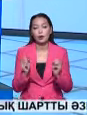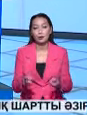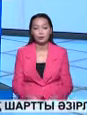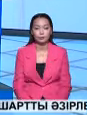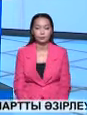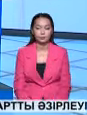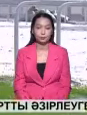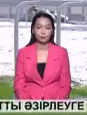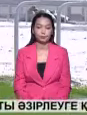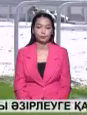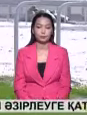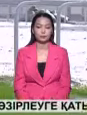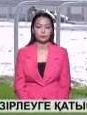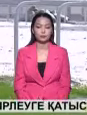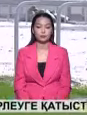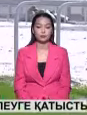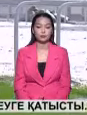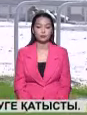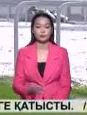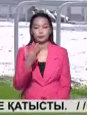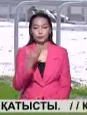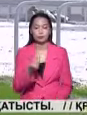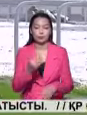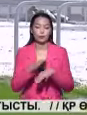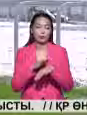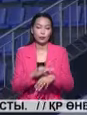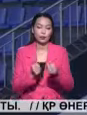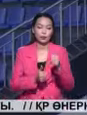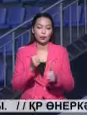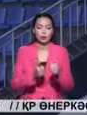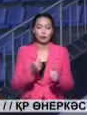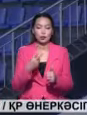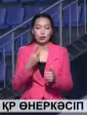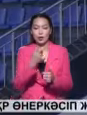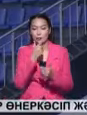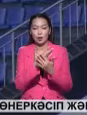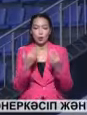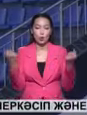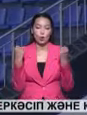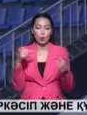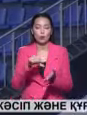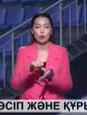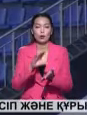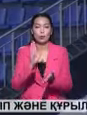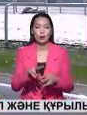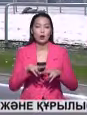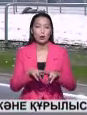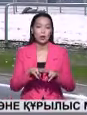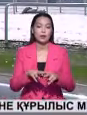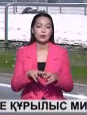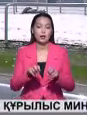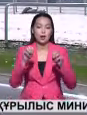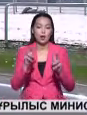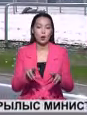білді. 5 күнге созылатын бәсекеде 21 этникалық спорт түрі бойынша сайыстар өтеді. Бұл үшін елордадағы арнайы